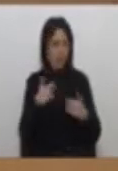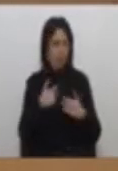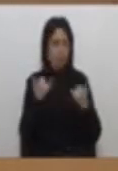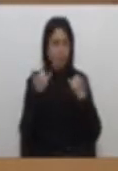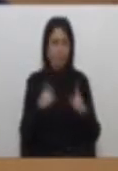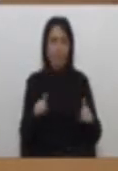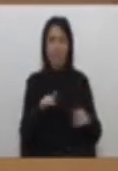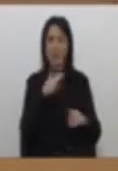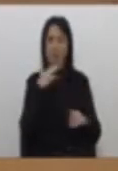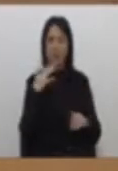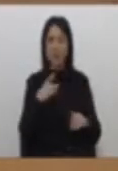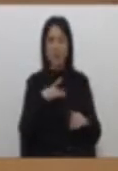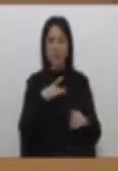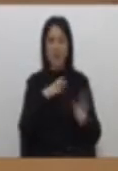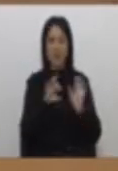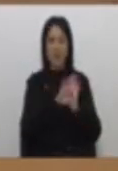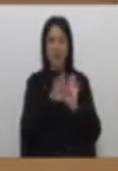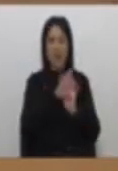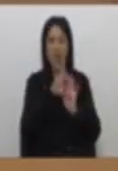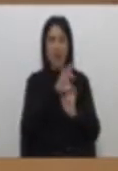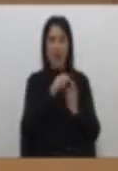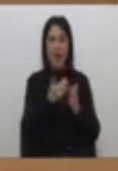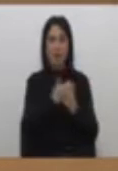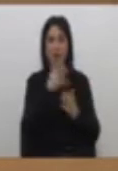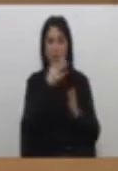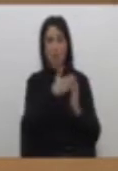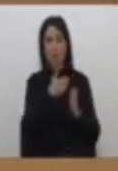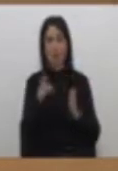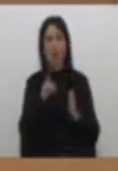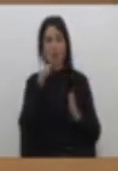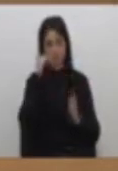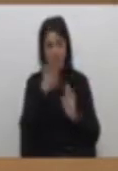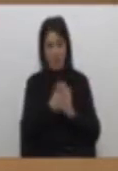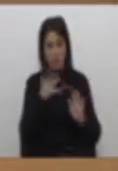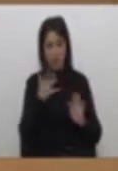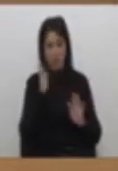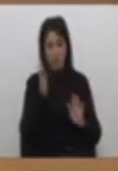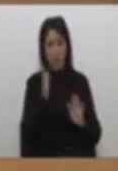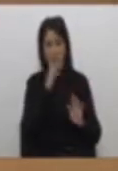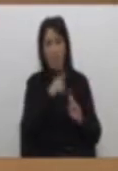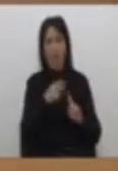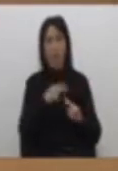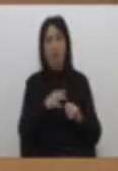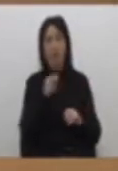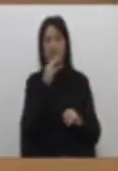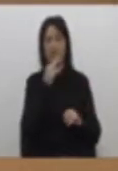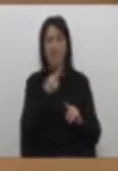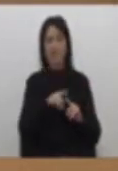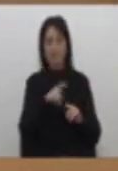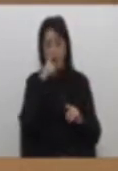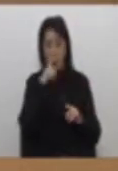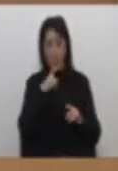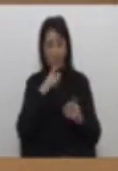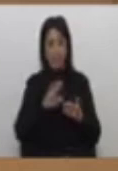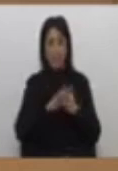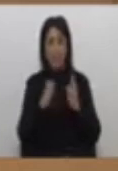რაღაცა თეთრი ლაქა მაქვს ამ ბავშვში, მაგრამ დრო გავა და რაღაცნაირად გამოჩდება ყველაფერი. ამიტომ ვიდრე ეს გაურკვეველი